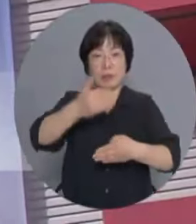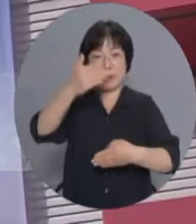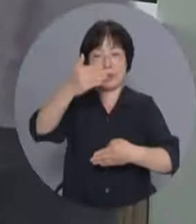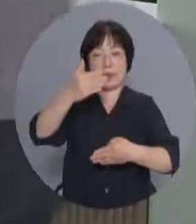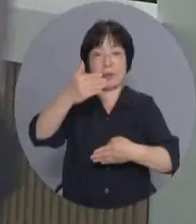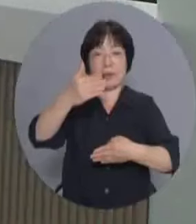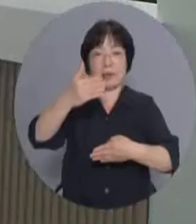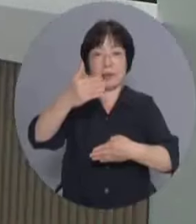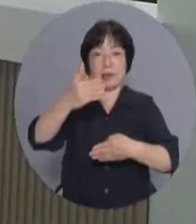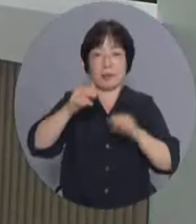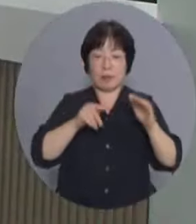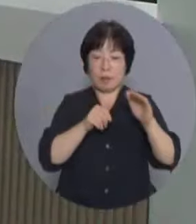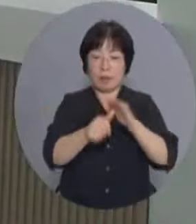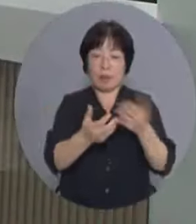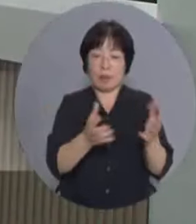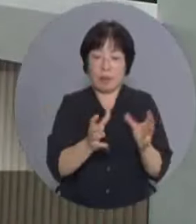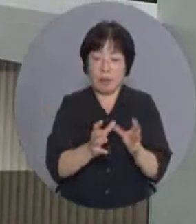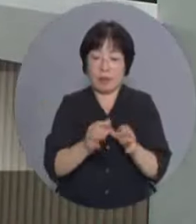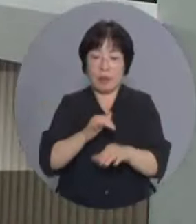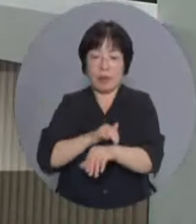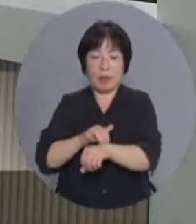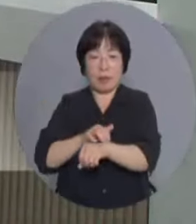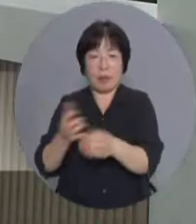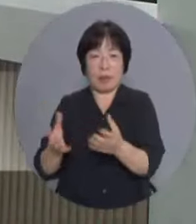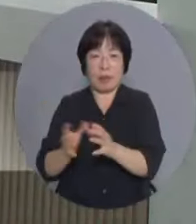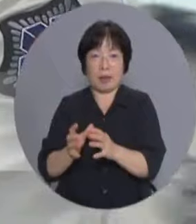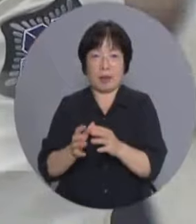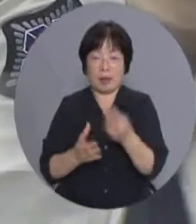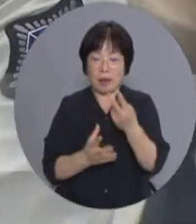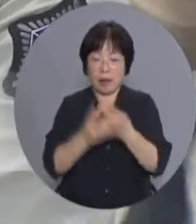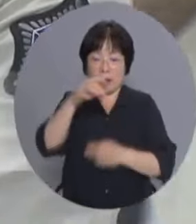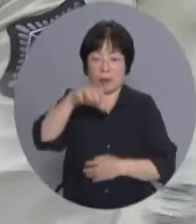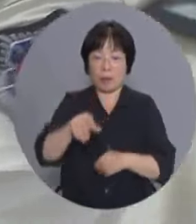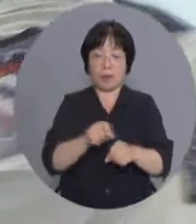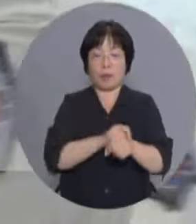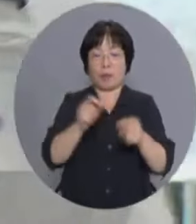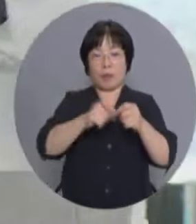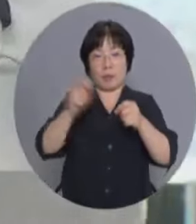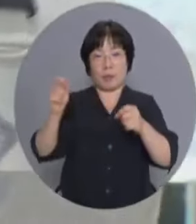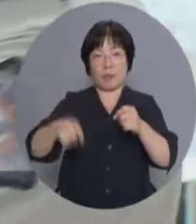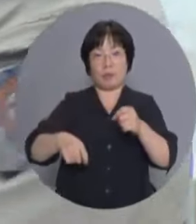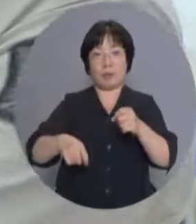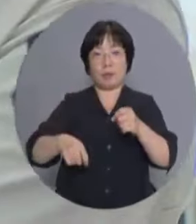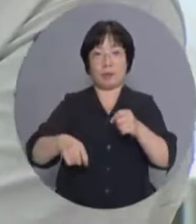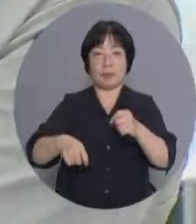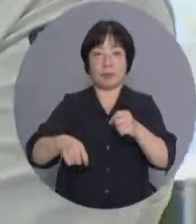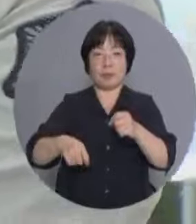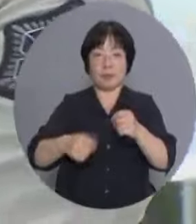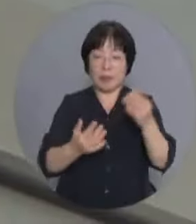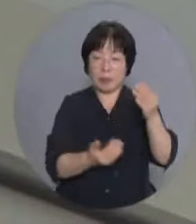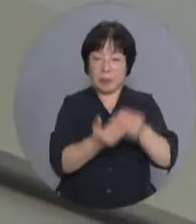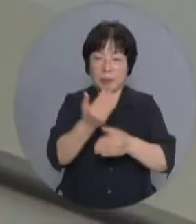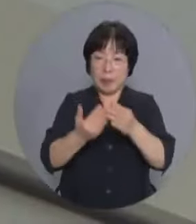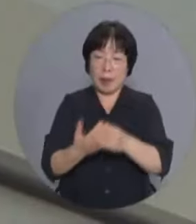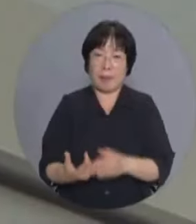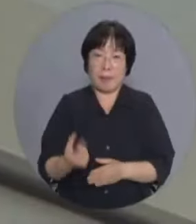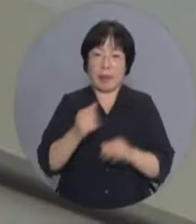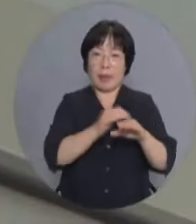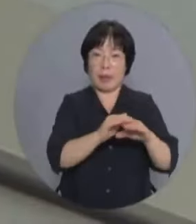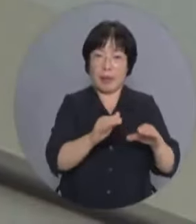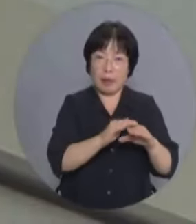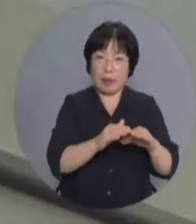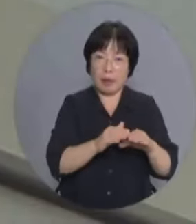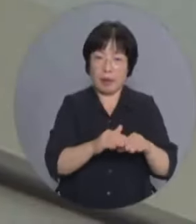개청했습니다. 현장팀과 민원팀이 한 청사에 있는 산단 특화 출장소입니다. 재난사고엔 신속히